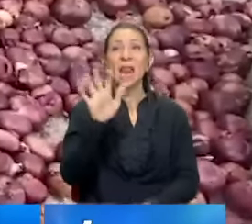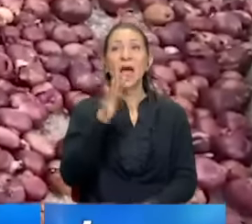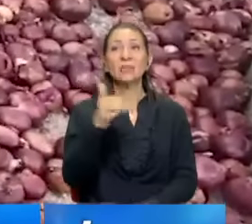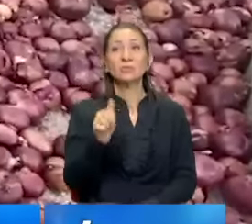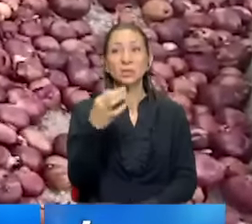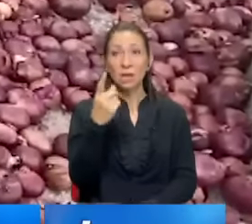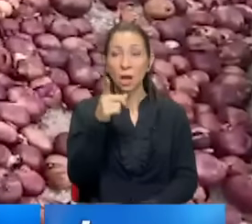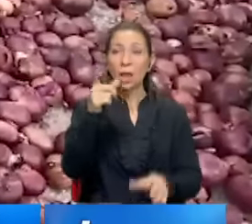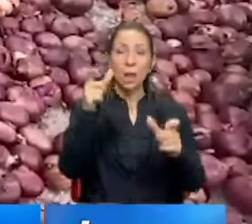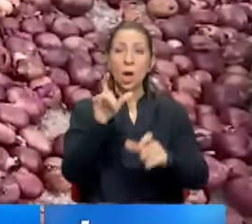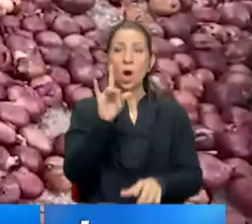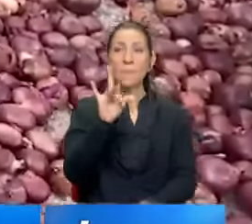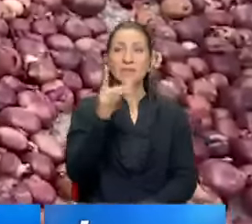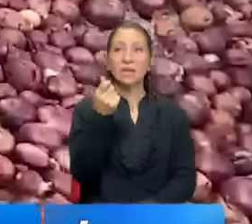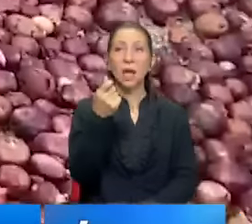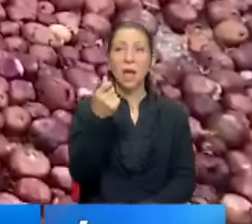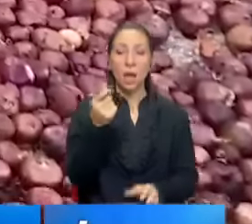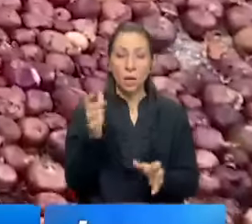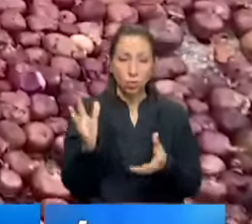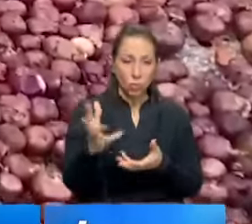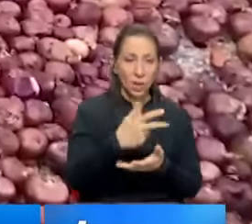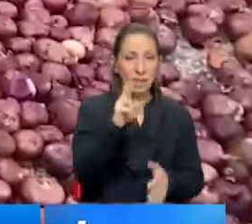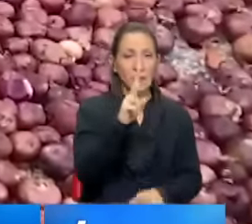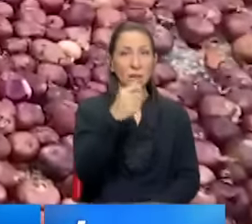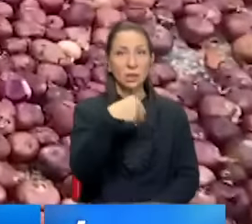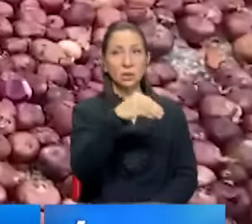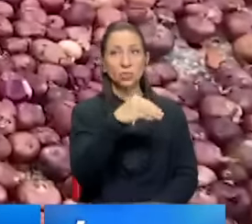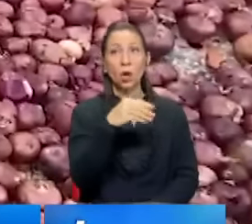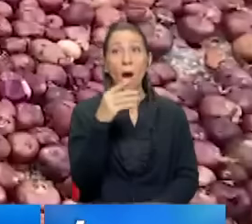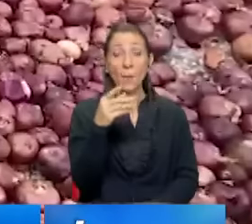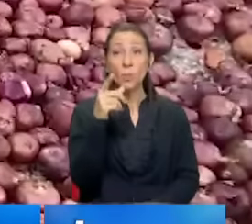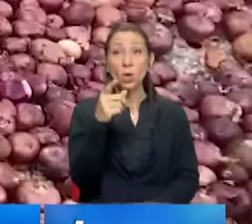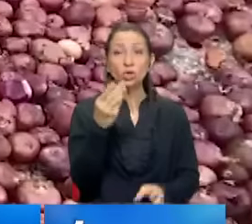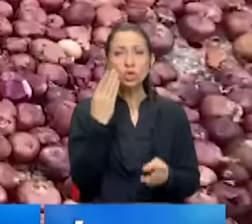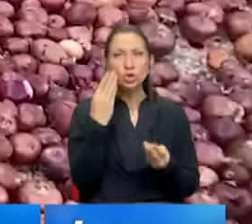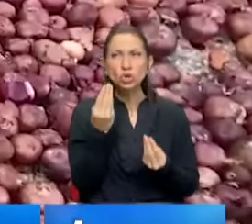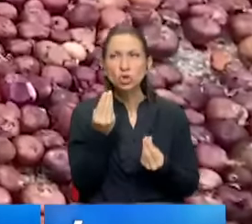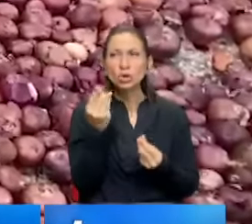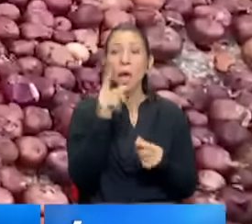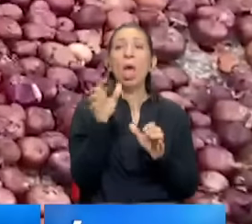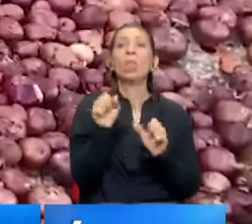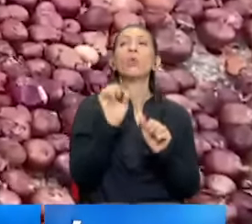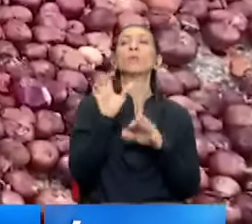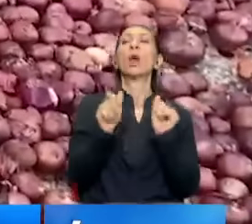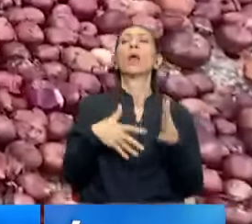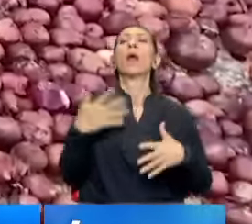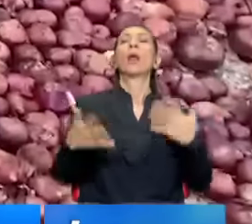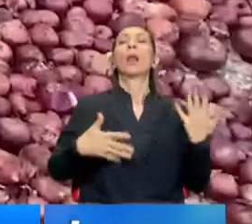lira, yerinde ise 15 liraya mal edilip 20 liraya satılıyor ama bu kez de çürüktür düşüncesiyle alınmıyor.